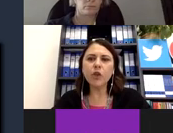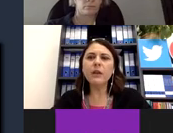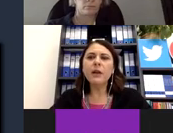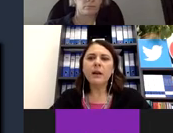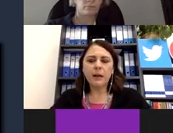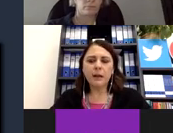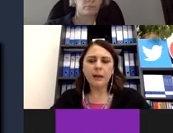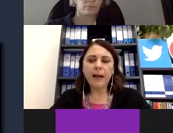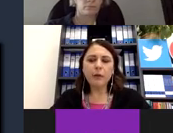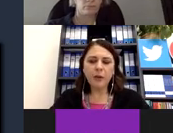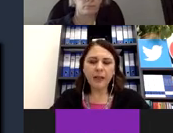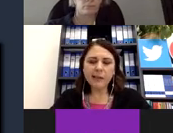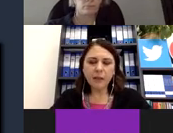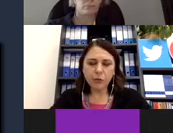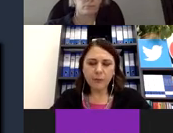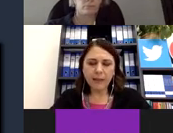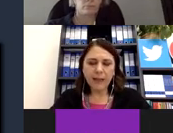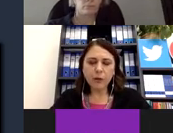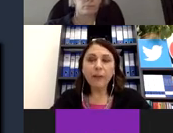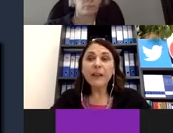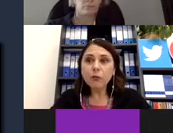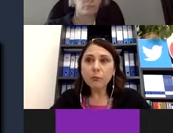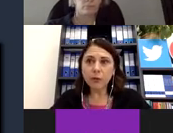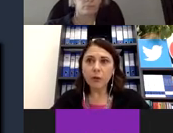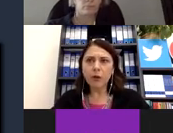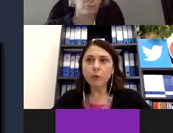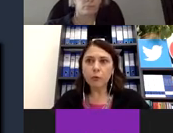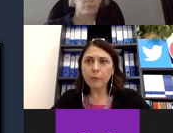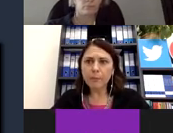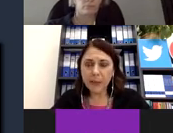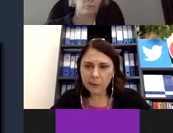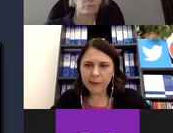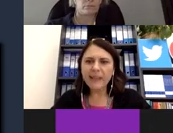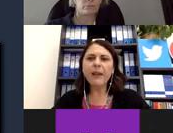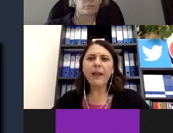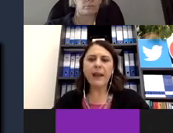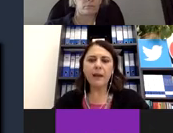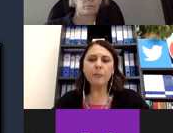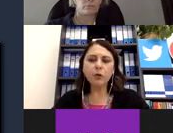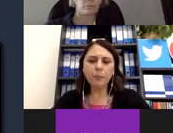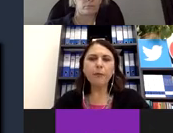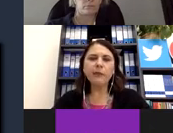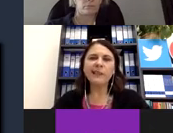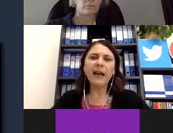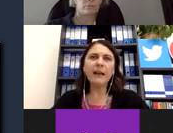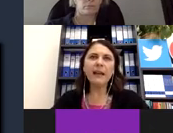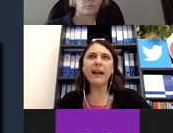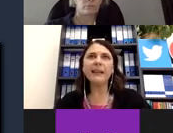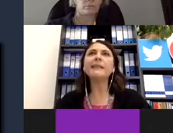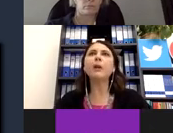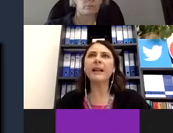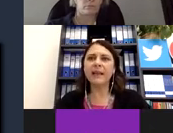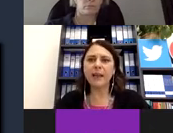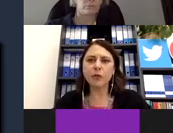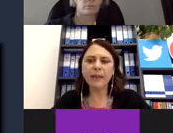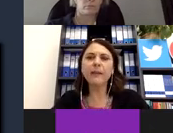caso invece eh la comunicazione assume dei fin da subito dei toni molto più persuasivi e molto più funzionali a